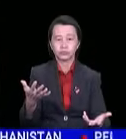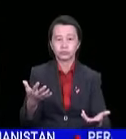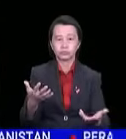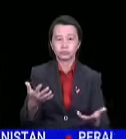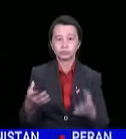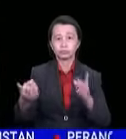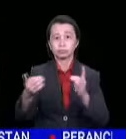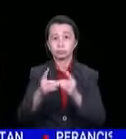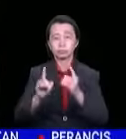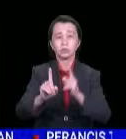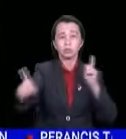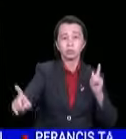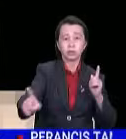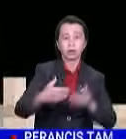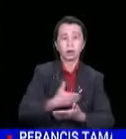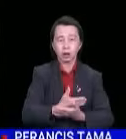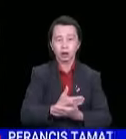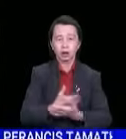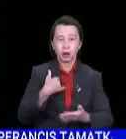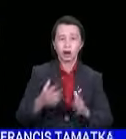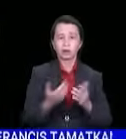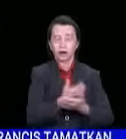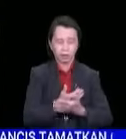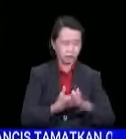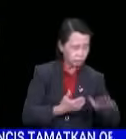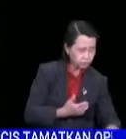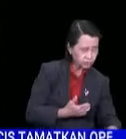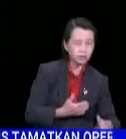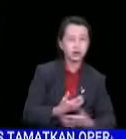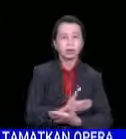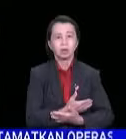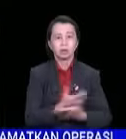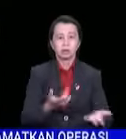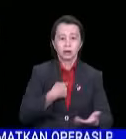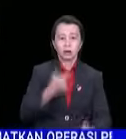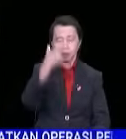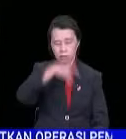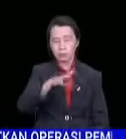anak-anak yang kecil yang